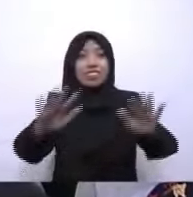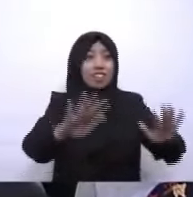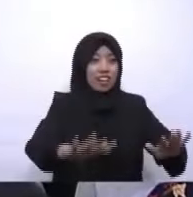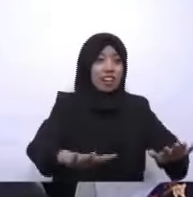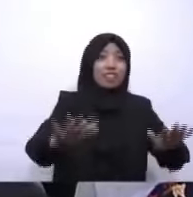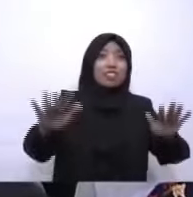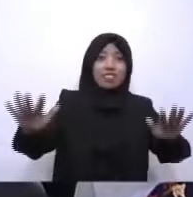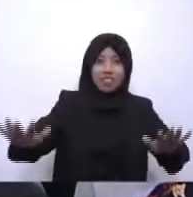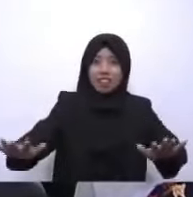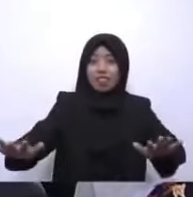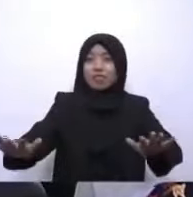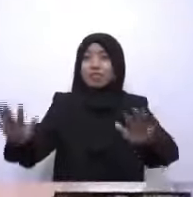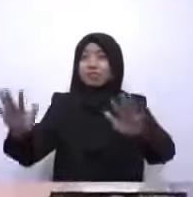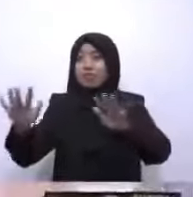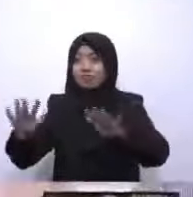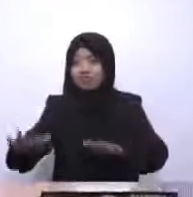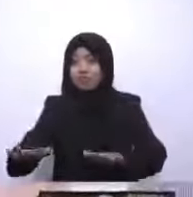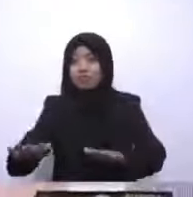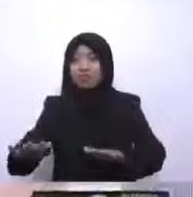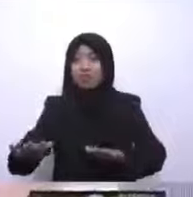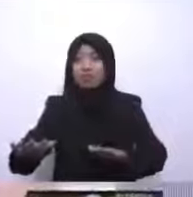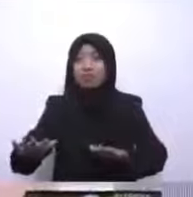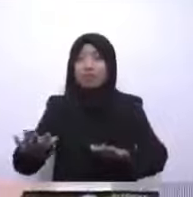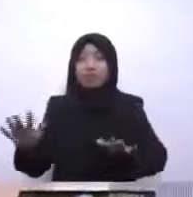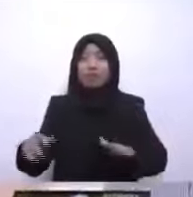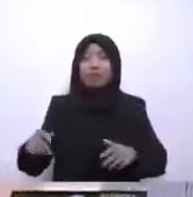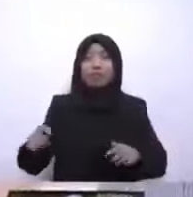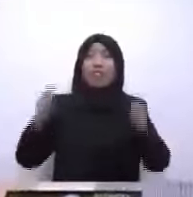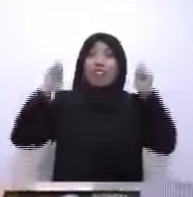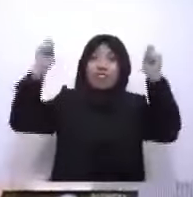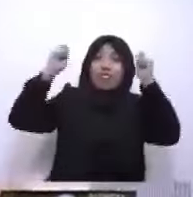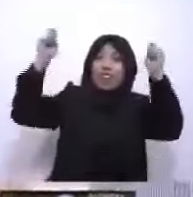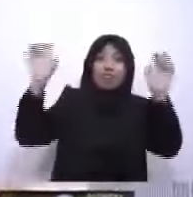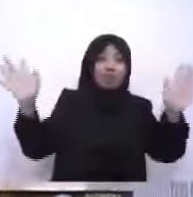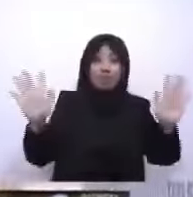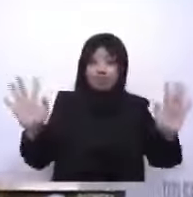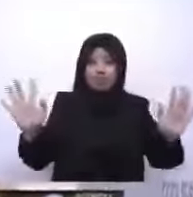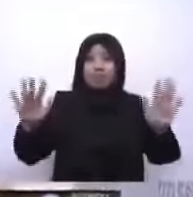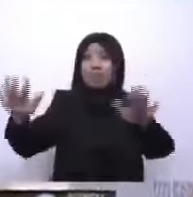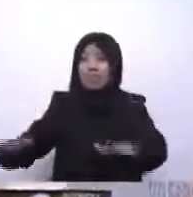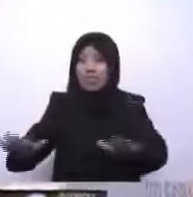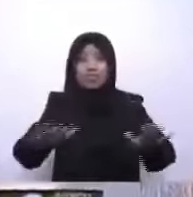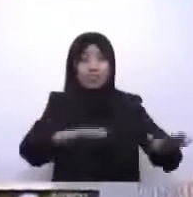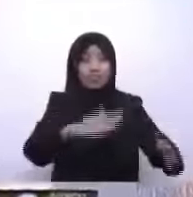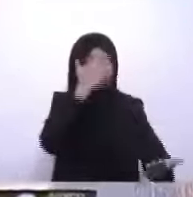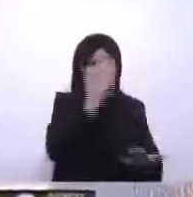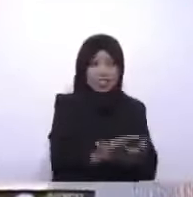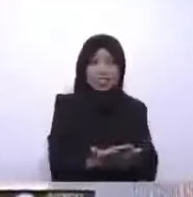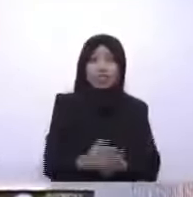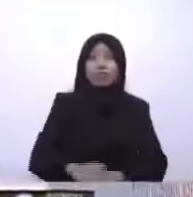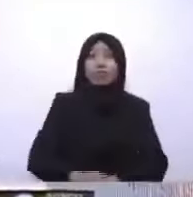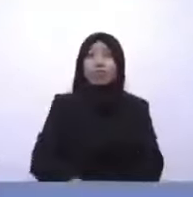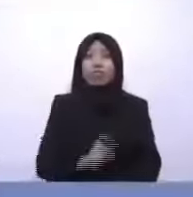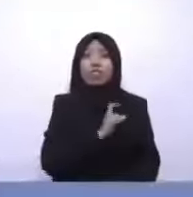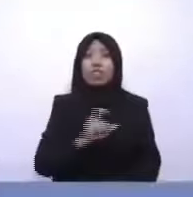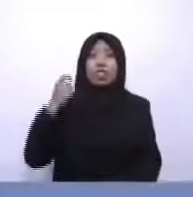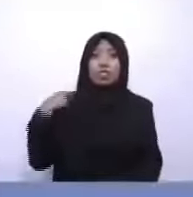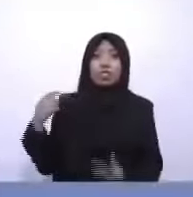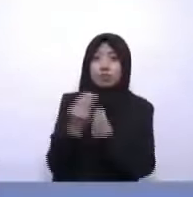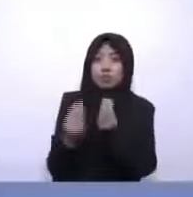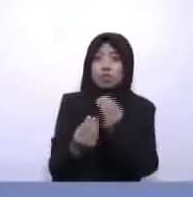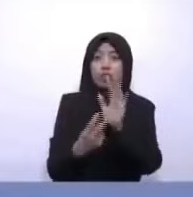Hadirin mohon tenang terlebih dahulu, tidak memberikan yel-yel di waktu ini. Terima kasih. Kami berikan kesempatan untuk Cawagub nomor urut